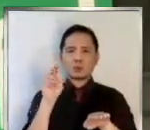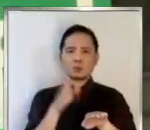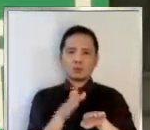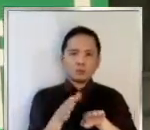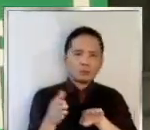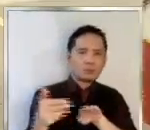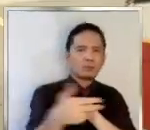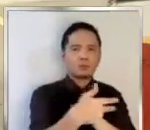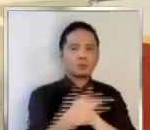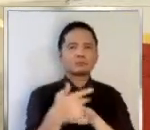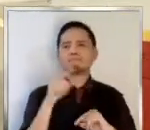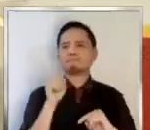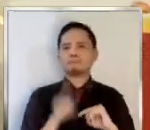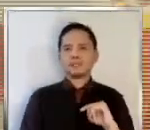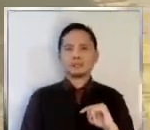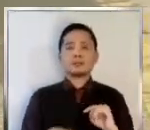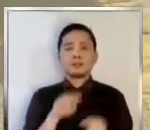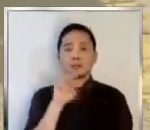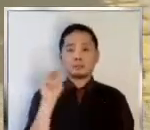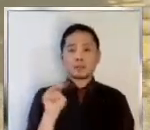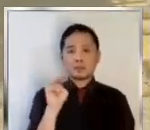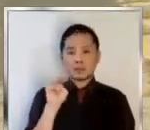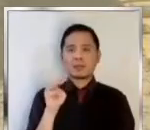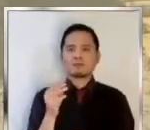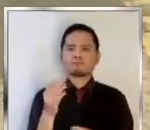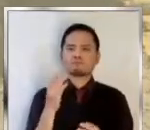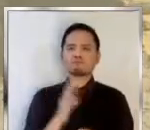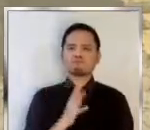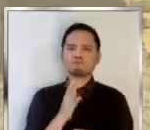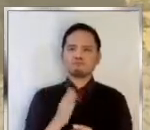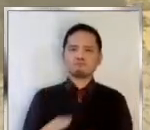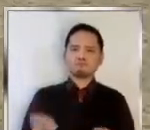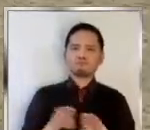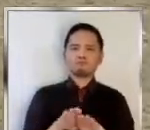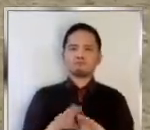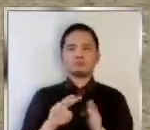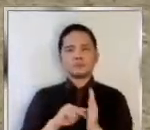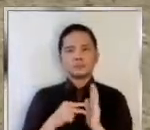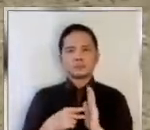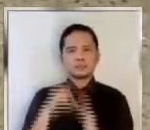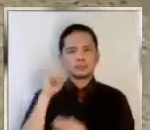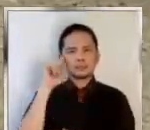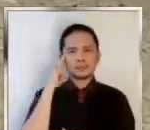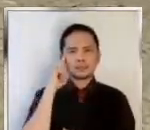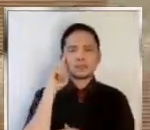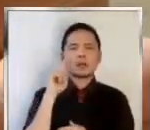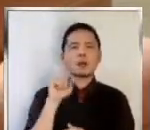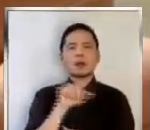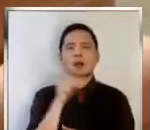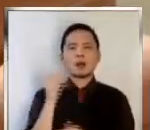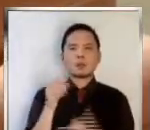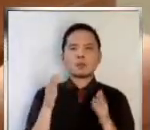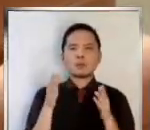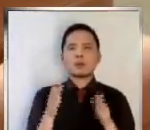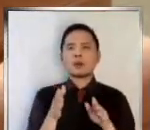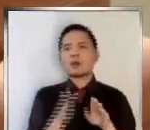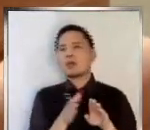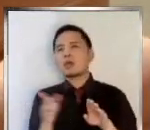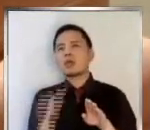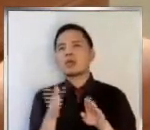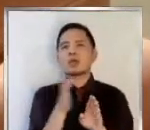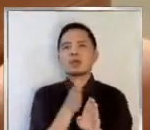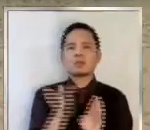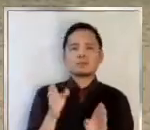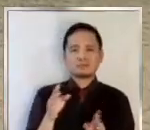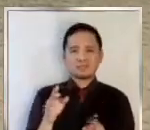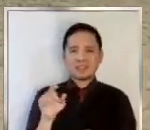sa Lunes, isasara na ito. Kaya kailangan ng mag-isip ng ibang ruta ang mahigit 11,000 na sasakyang gumagamit ng